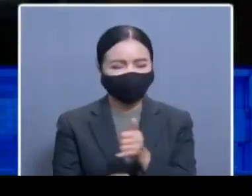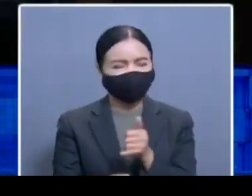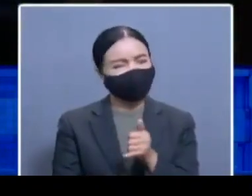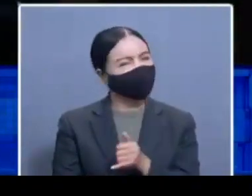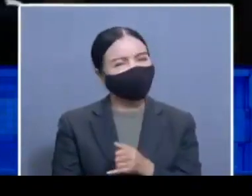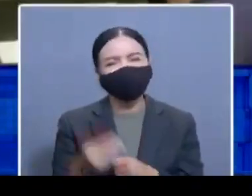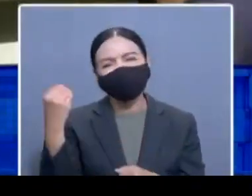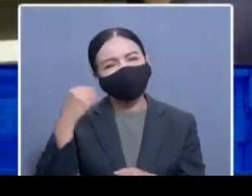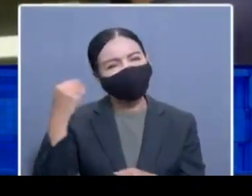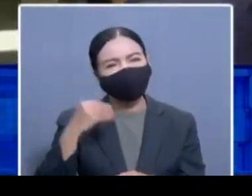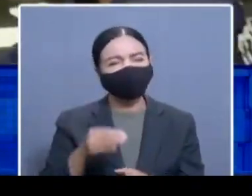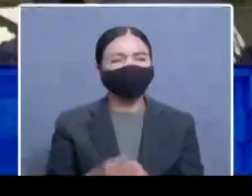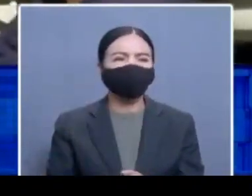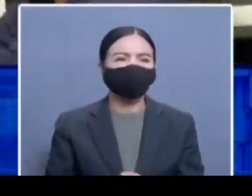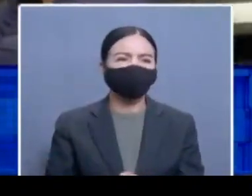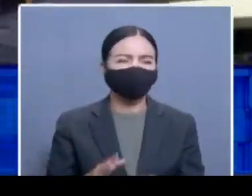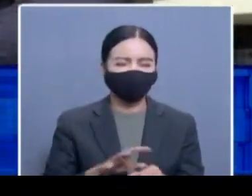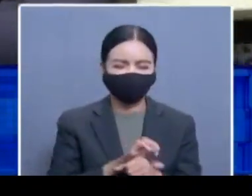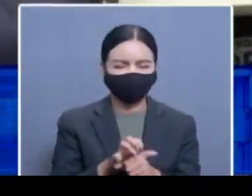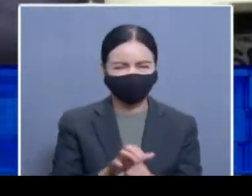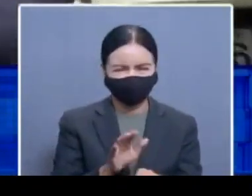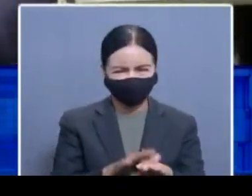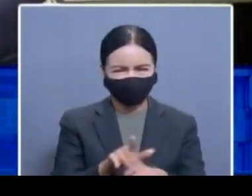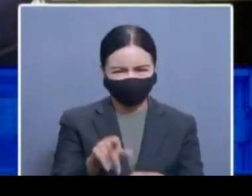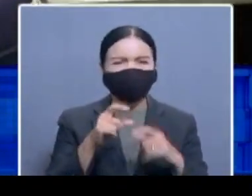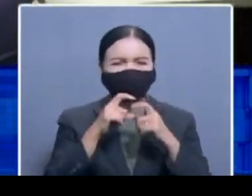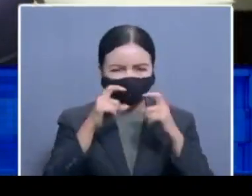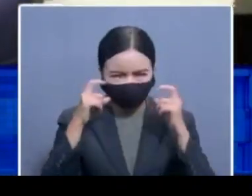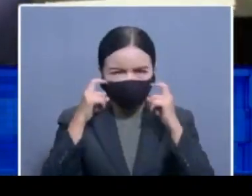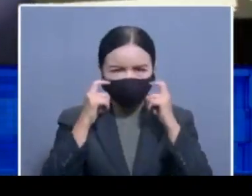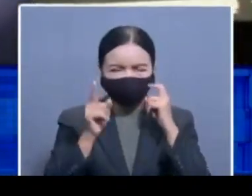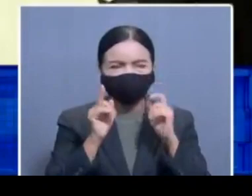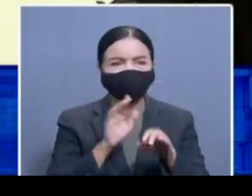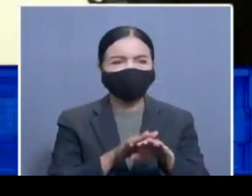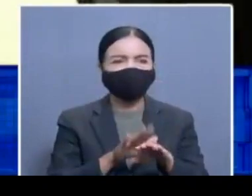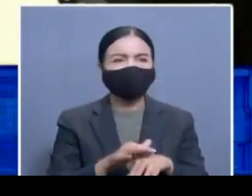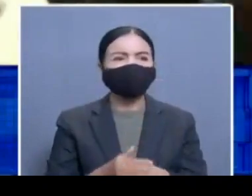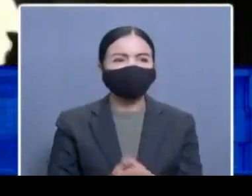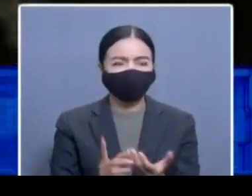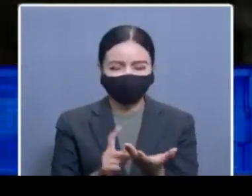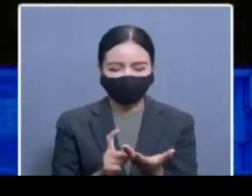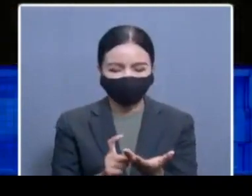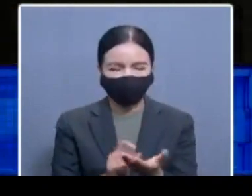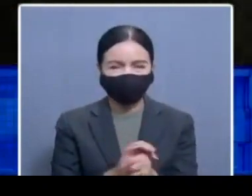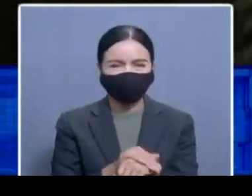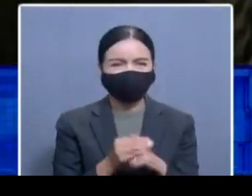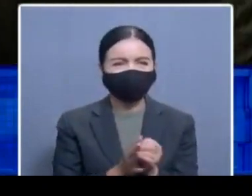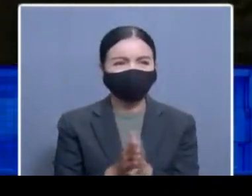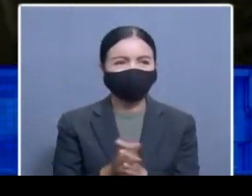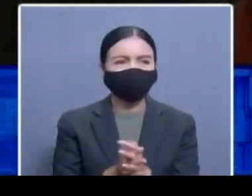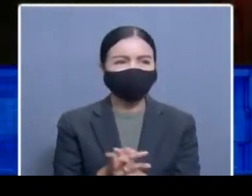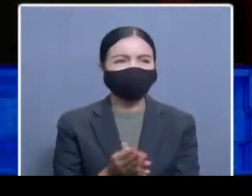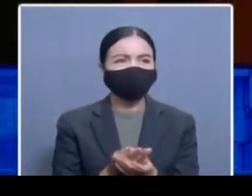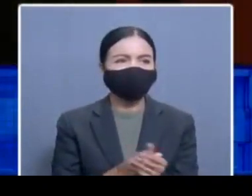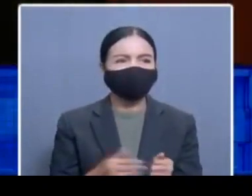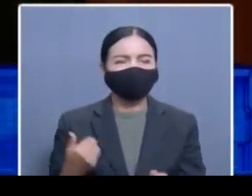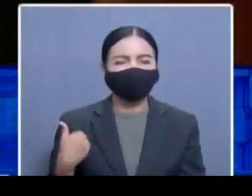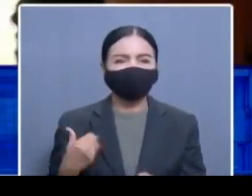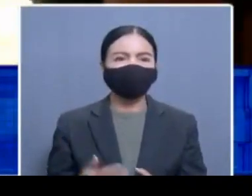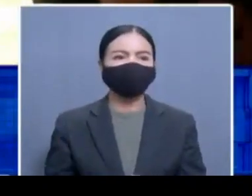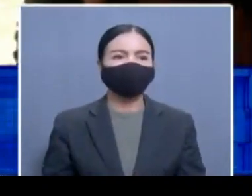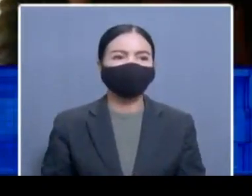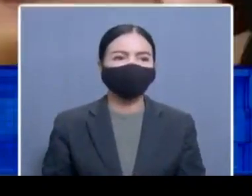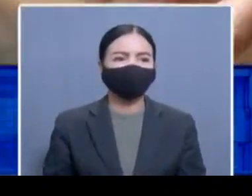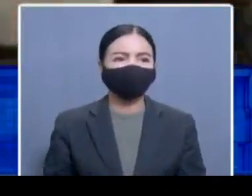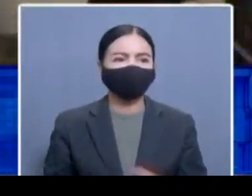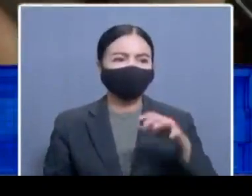กือบทุกเที่ยวเลยครับเจ้าหน้าที่ต้องเตือนให้ทุกคนนั้นสวมใส่หน้ากากอนามัยแล้วก็มีเจลแอลกอฮอล์ไว้คอยบริการด้วยโดยที่โร